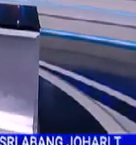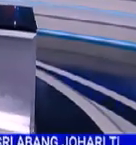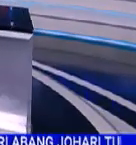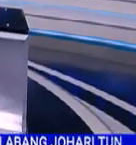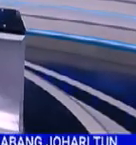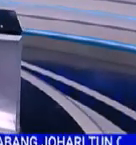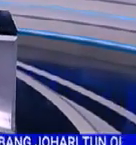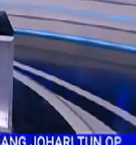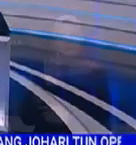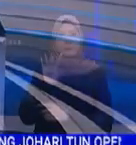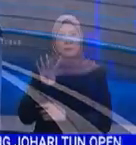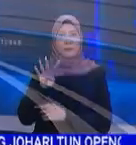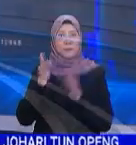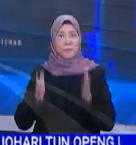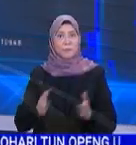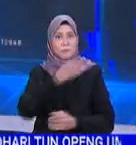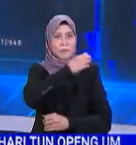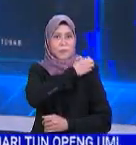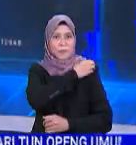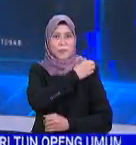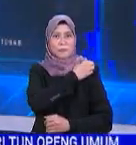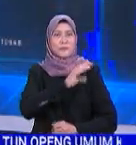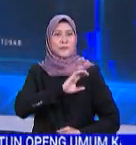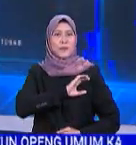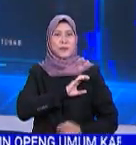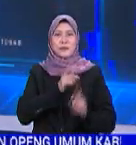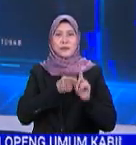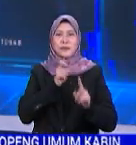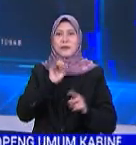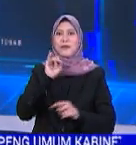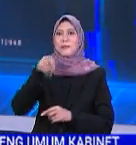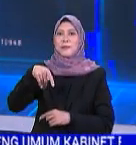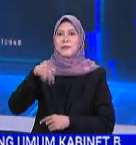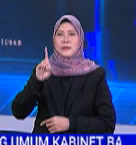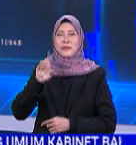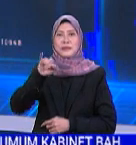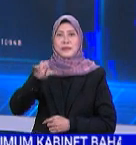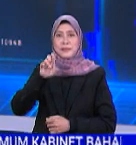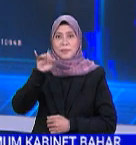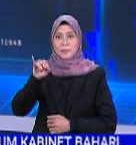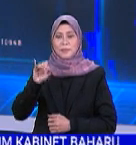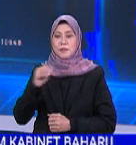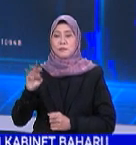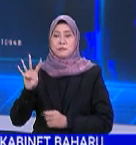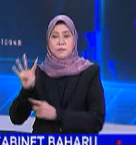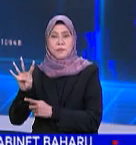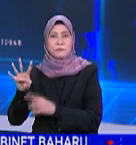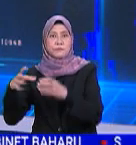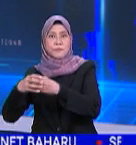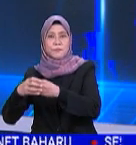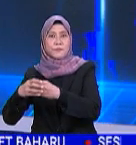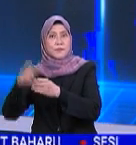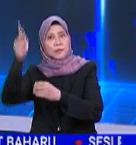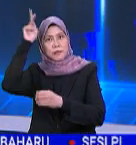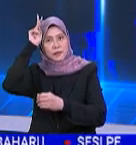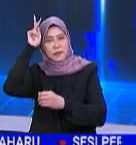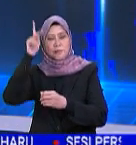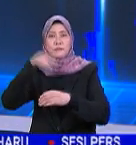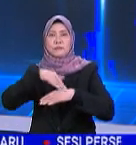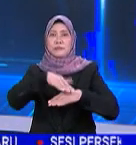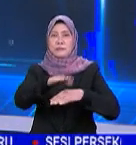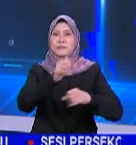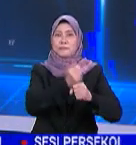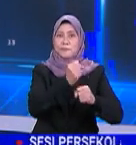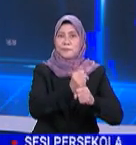Baik, seramai 84 pegawai dan anggota polis dari IPD Jeli dan 4 pasukan khas dari IPK Kelantan ditugaskan